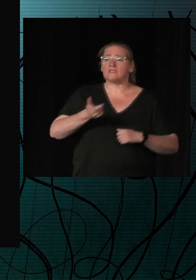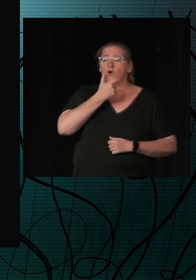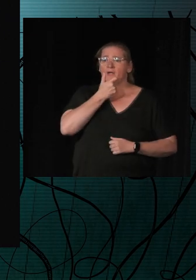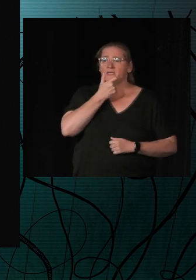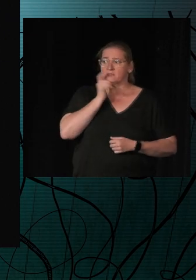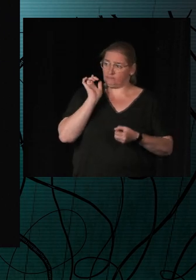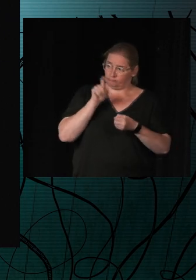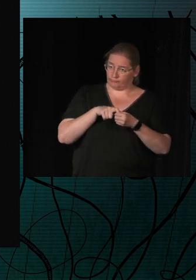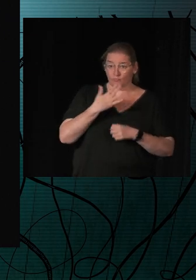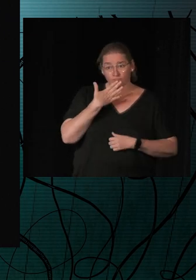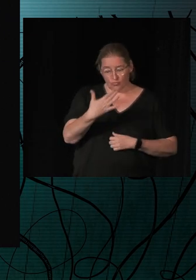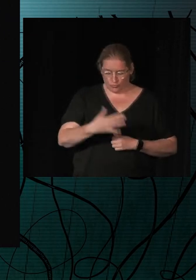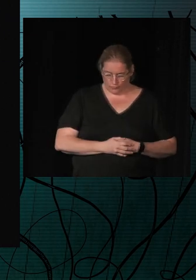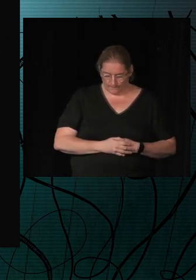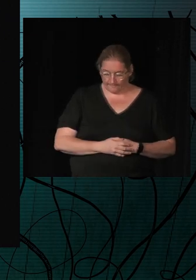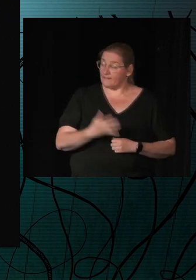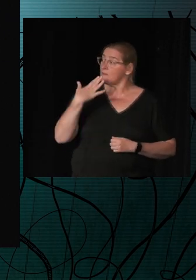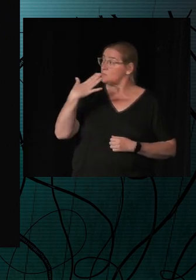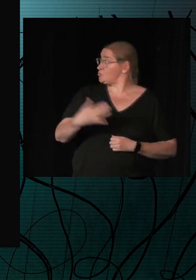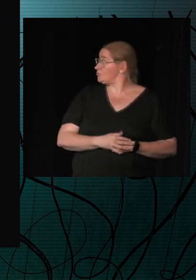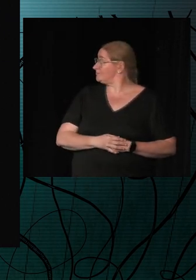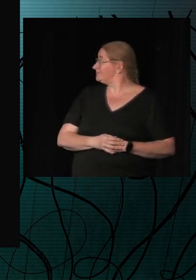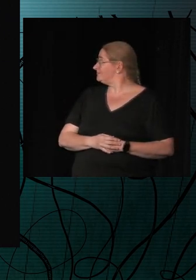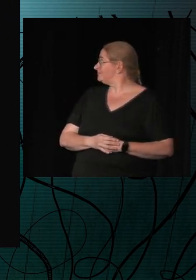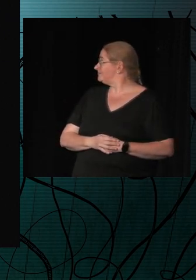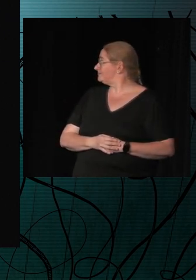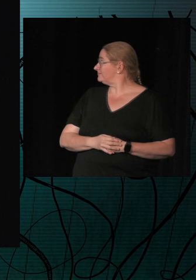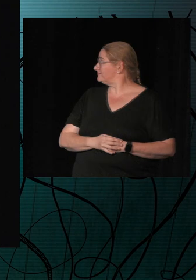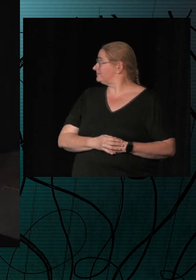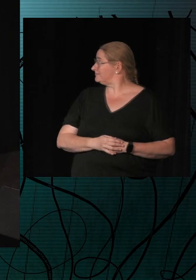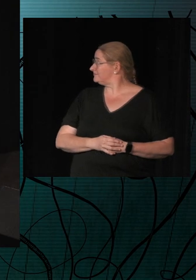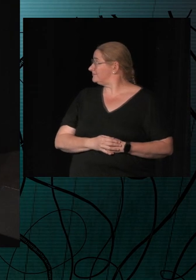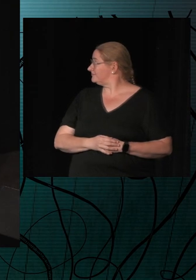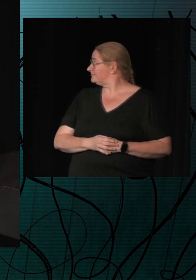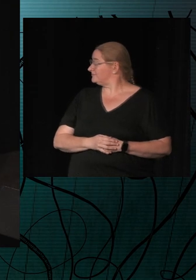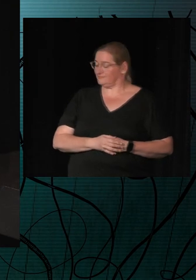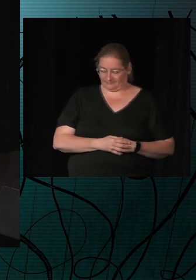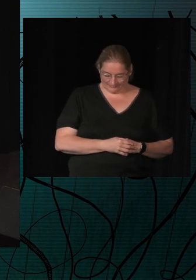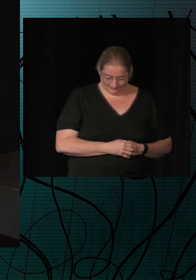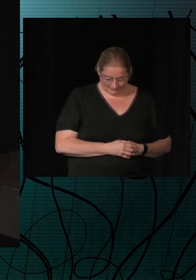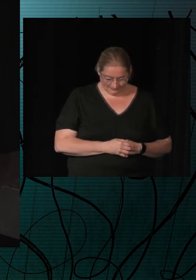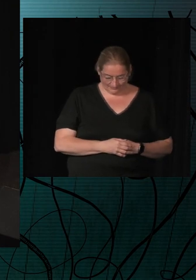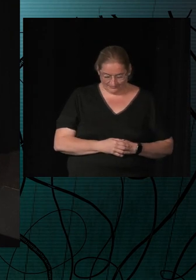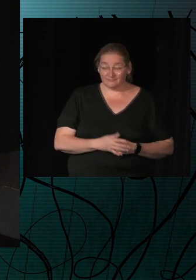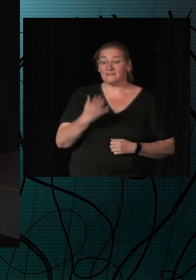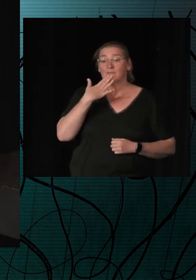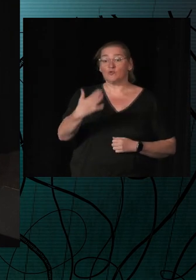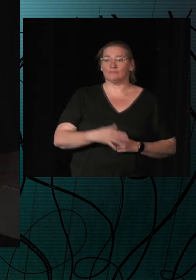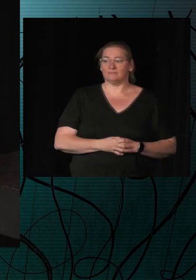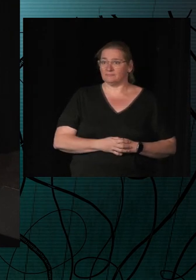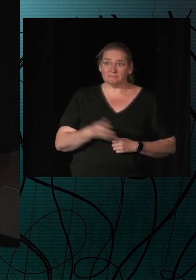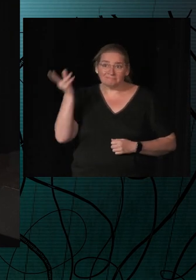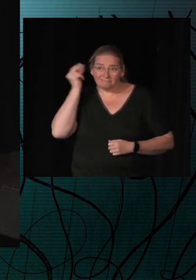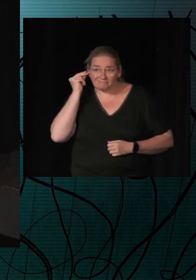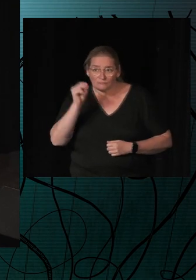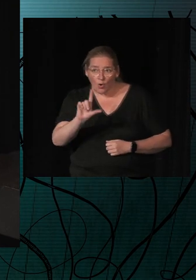elle est juste là bonjour bonjour bonne table ronde bonjour Bien bonjour Est-ce que tu nous